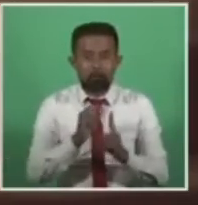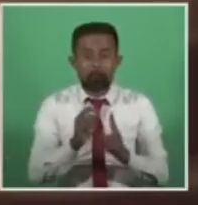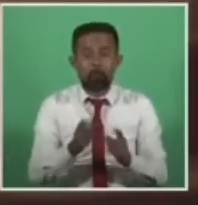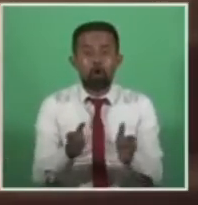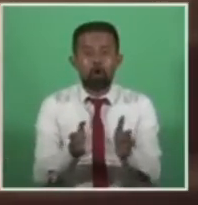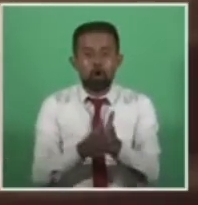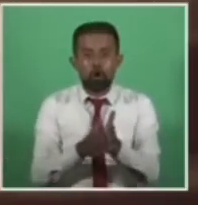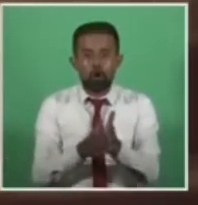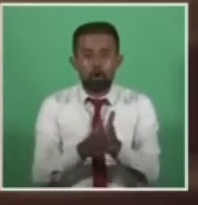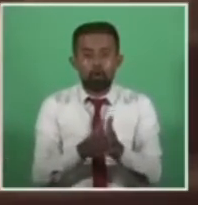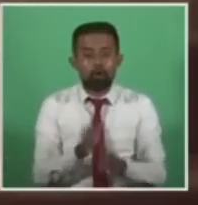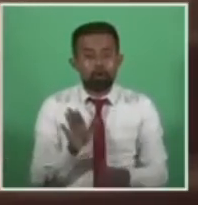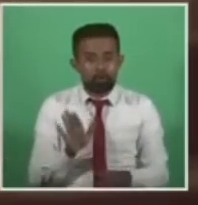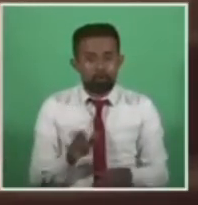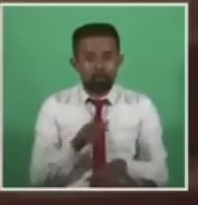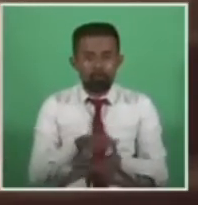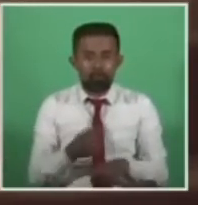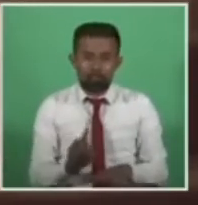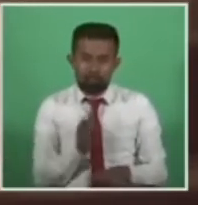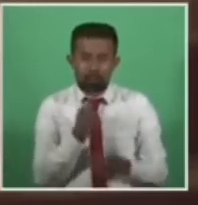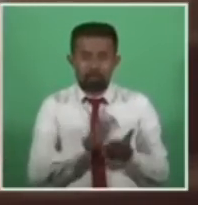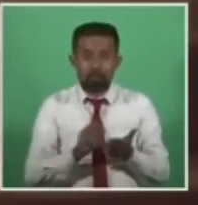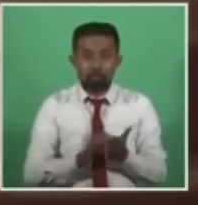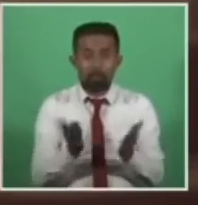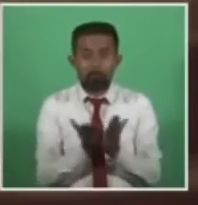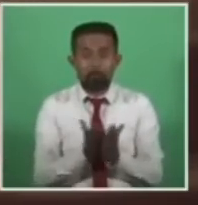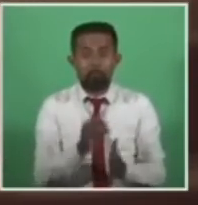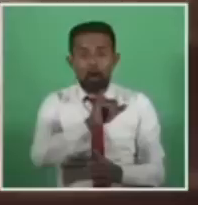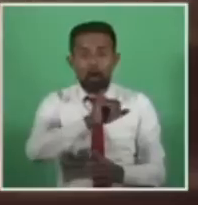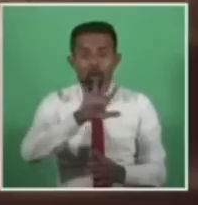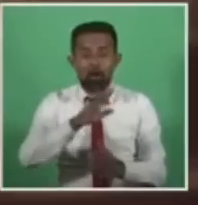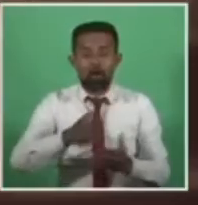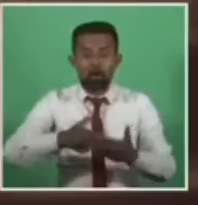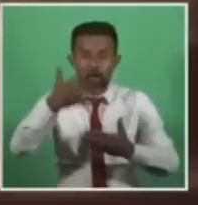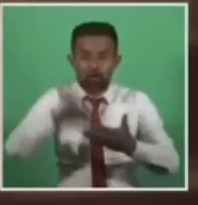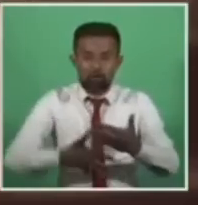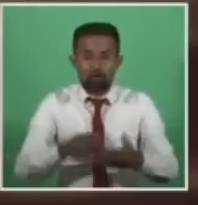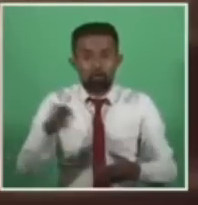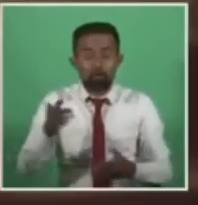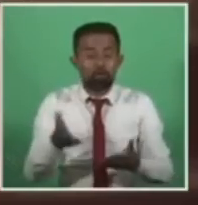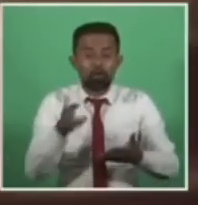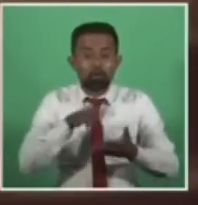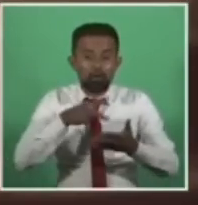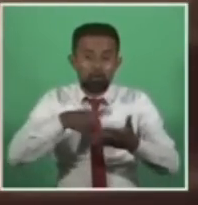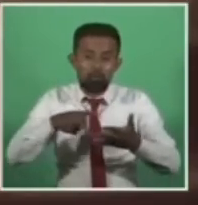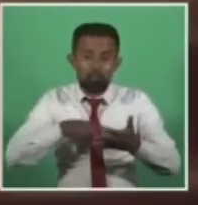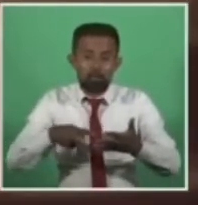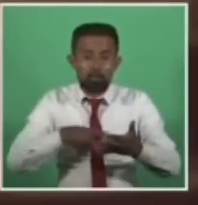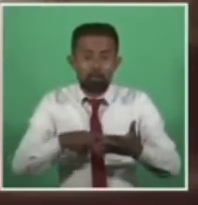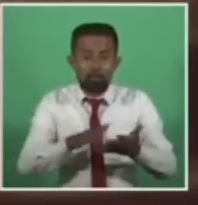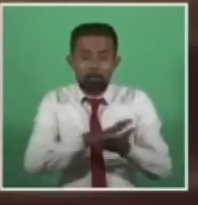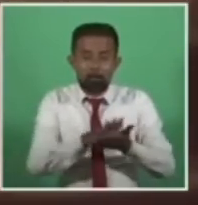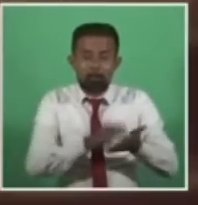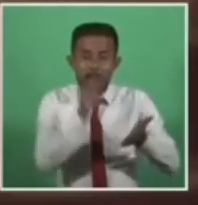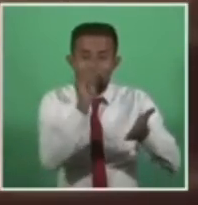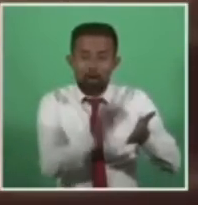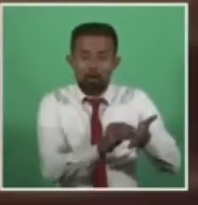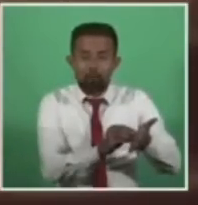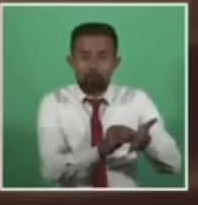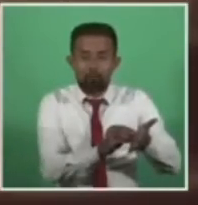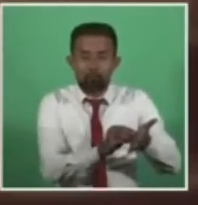කාරක සභාවේ ඉඳෙද්දී මම තනියම ලිව්වා පිටු 65ක වාර්තාවක්. ඔබතුමා ඒක අරන් කියවන්න. ඒක පැහැදිලිව කියලා